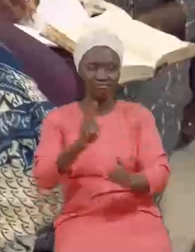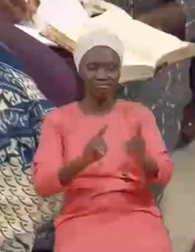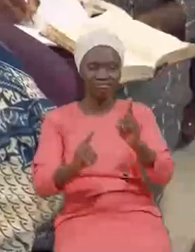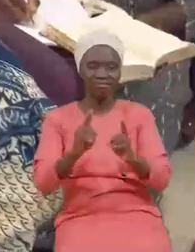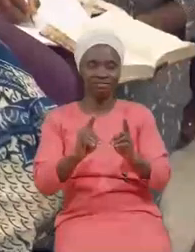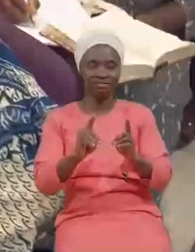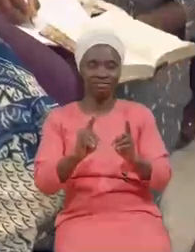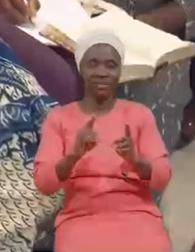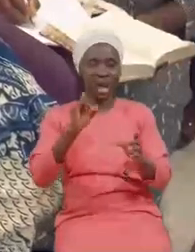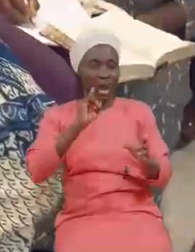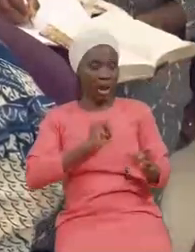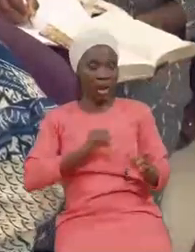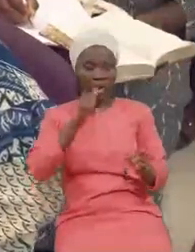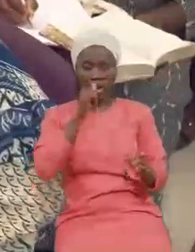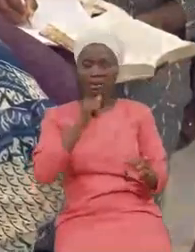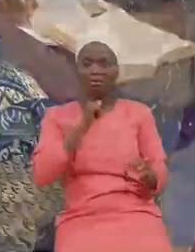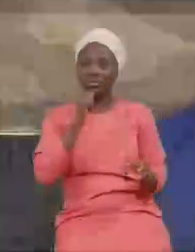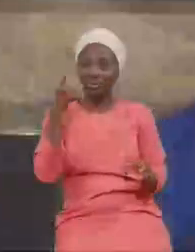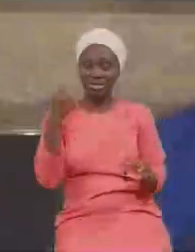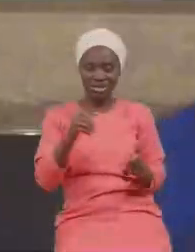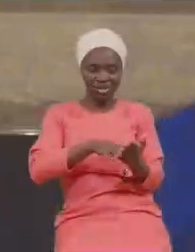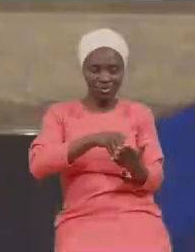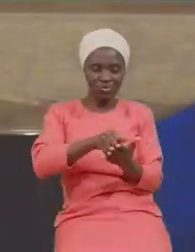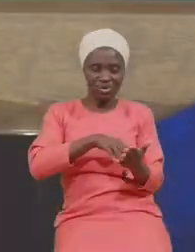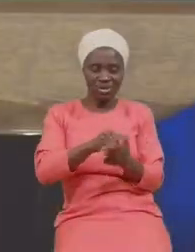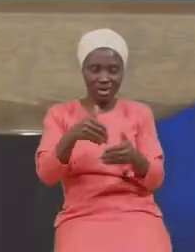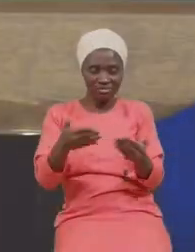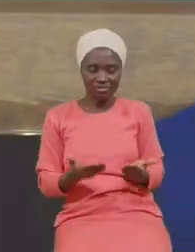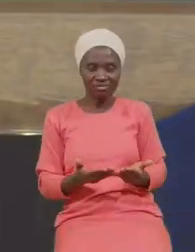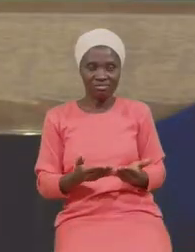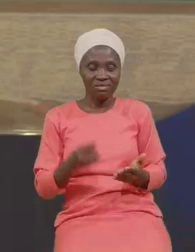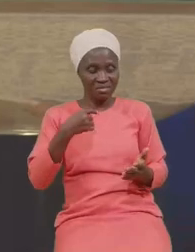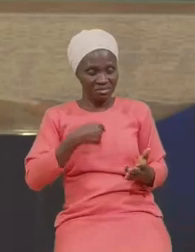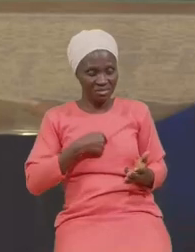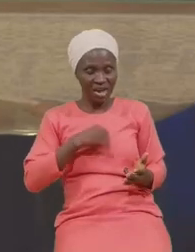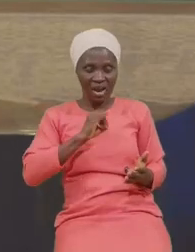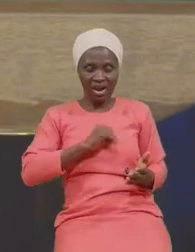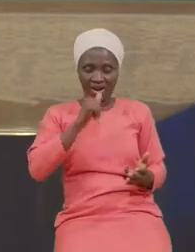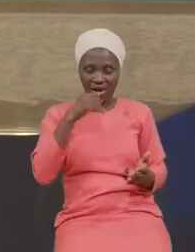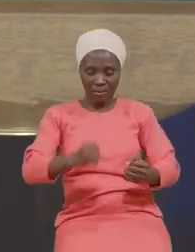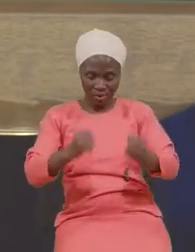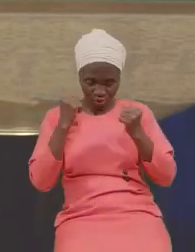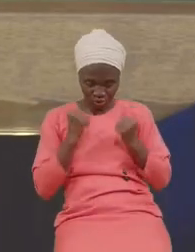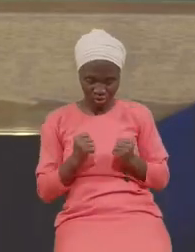je ne suis plus un vase faible je suis maintenant un vase plus fort